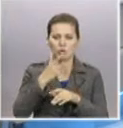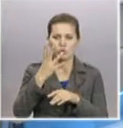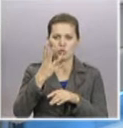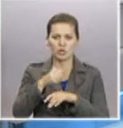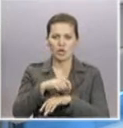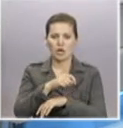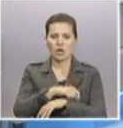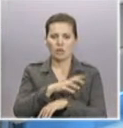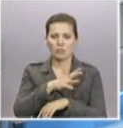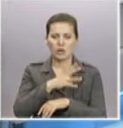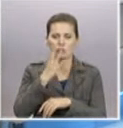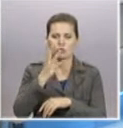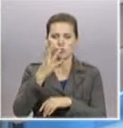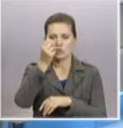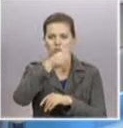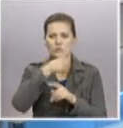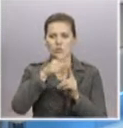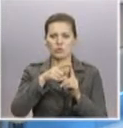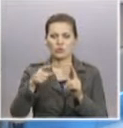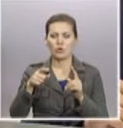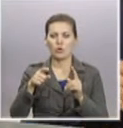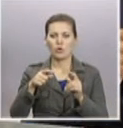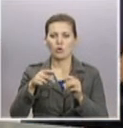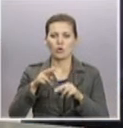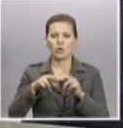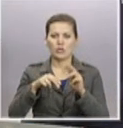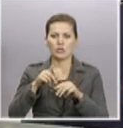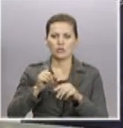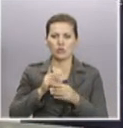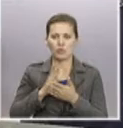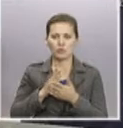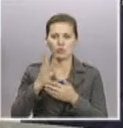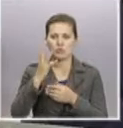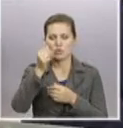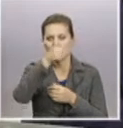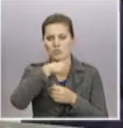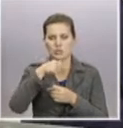шақырымды 4 жыл құрайды деп отырмыз. 4 жылдың ішінде